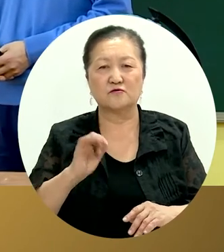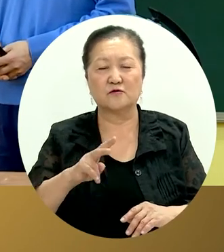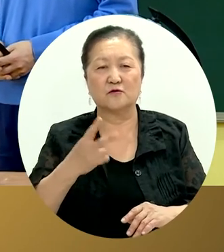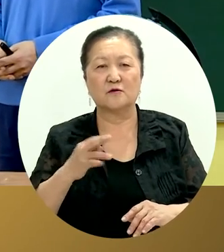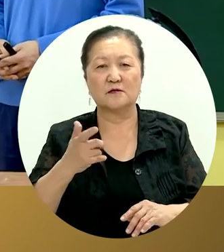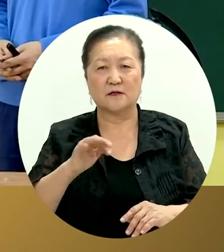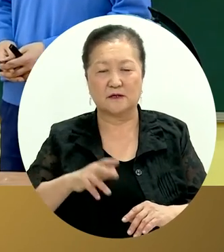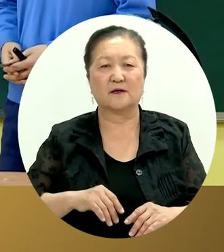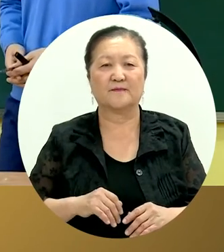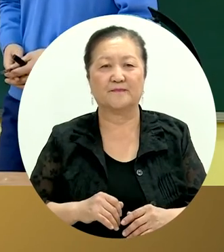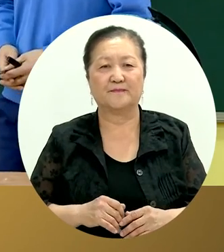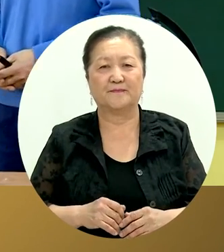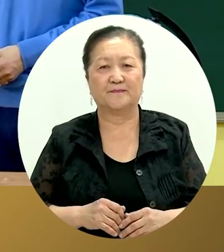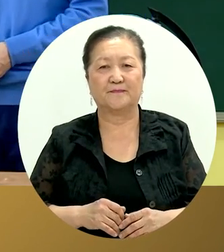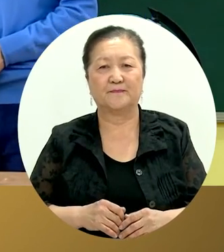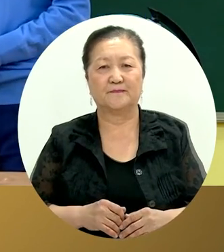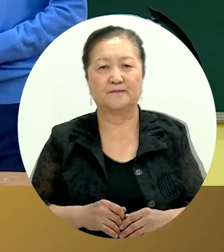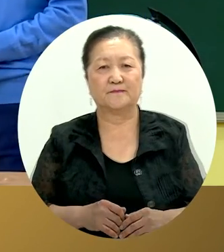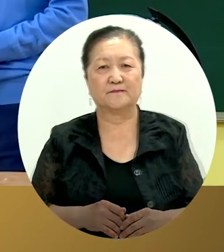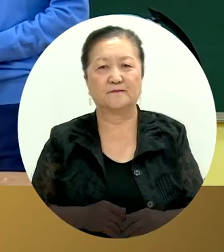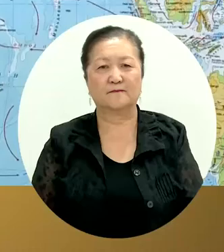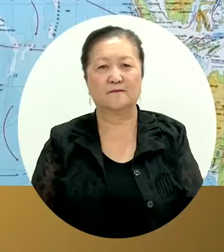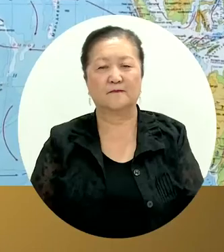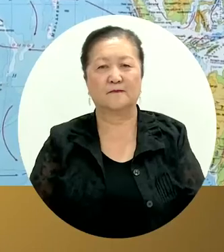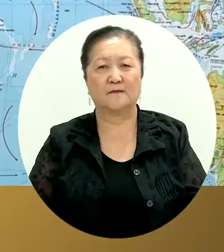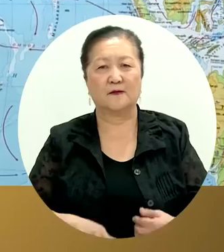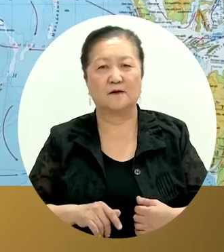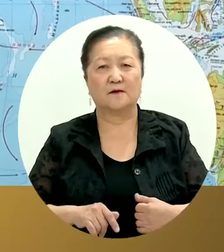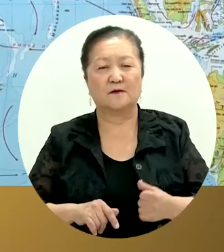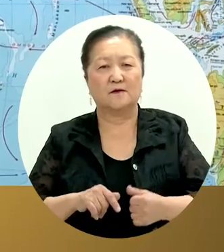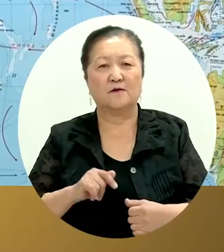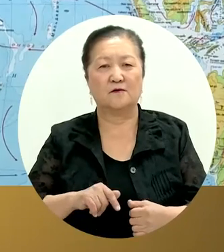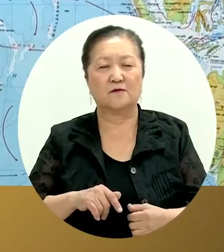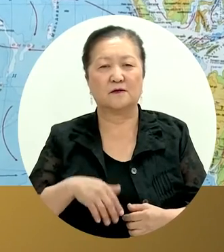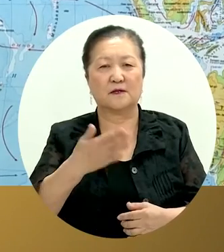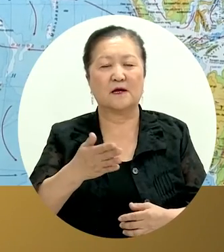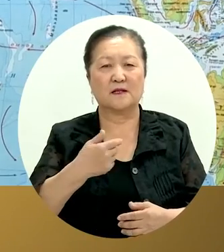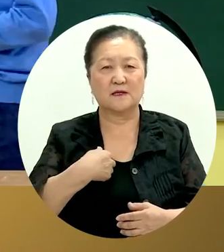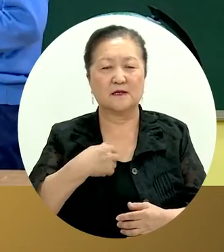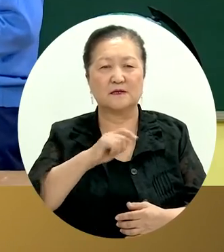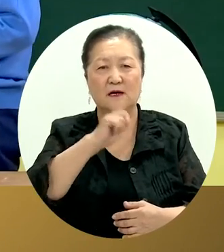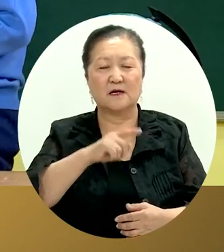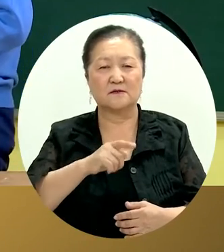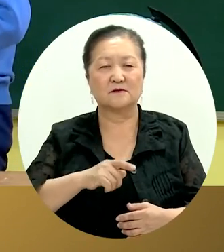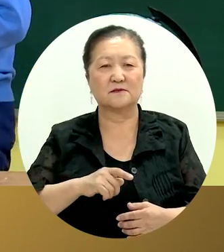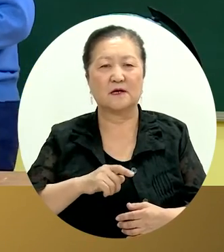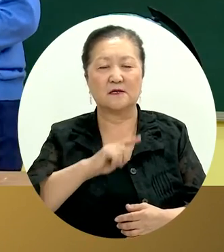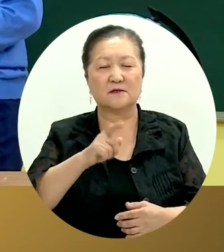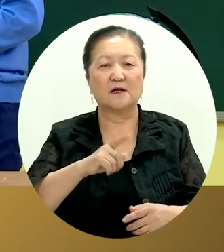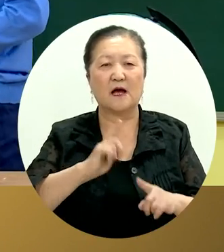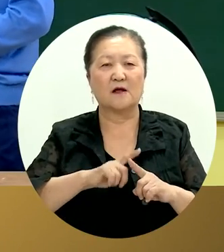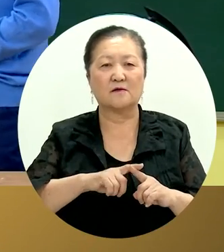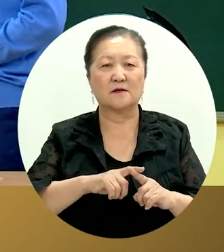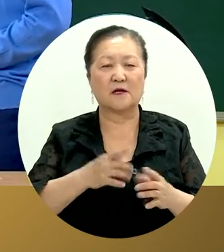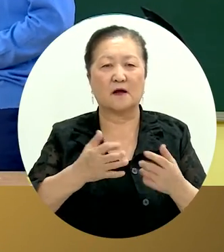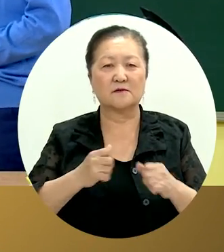үүсдэг ийм зүй тогтлыг хүүхдүүд маань ажиглаж болно. За тэгэхээр та өнөөдөр надаас асуусан асуултынхаа хариултыг